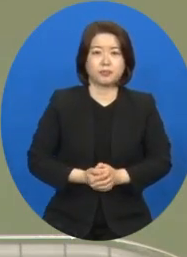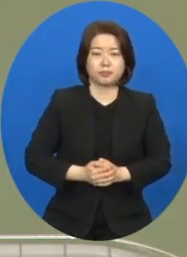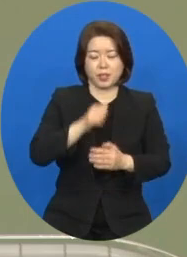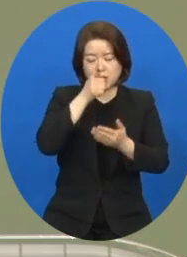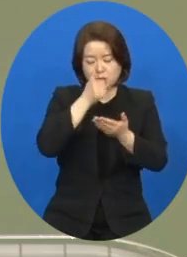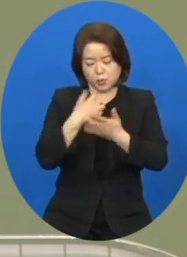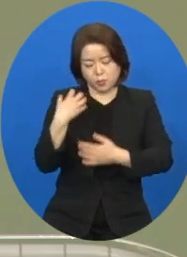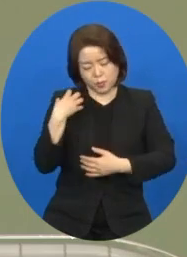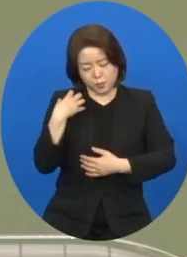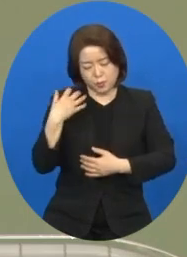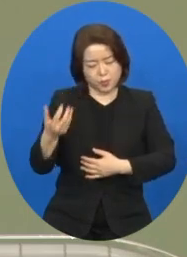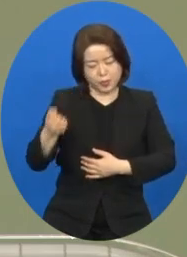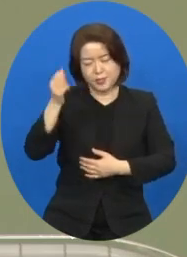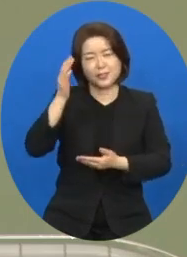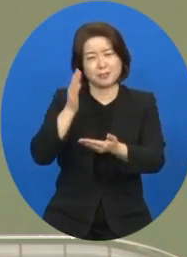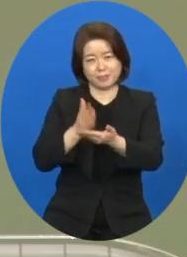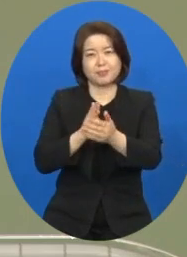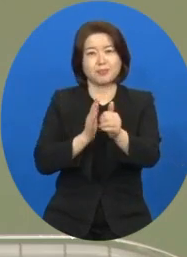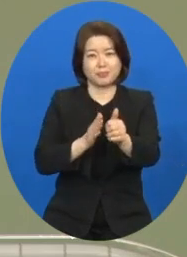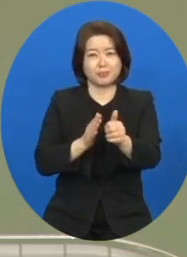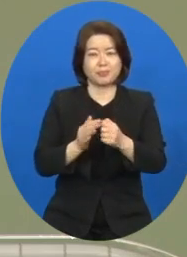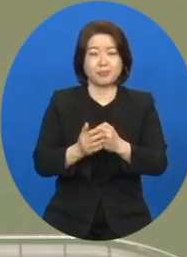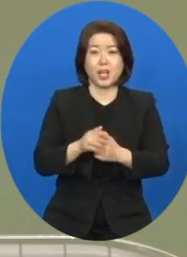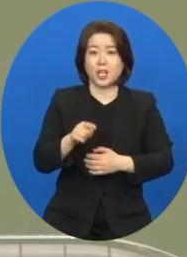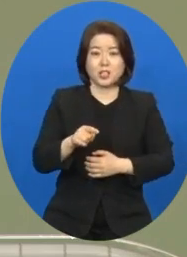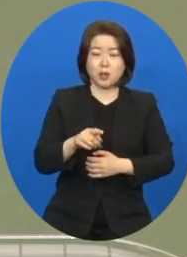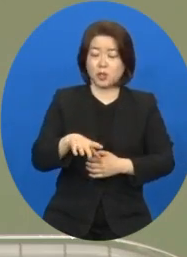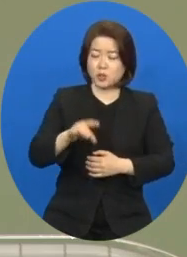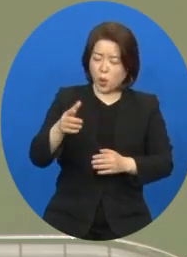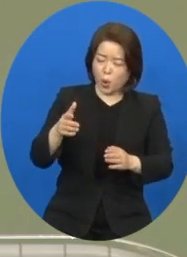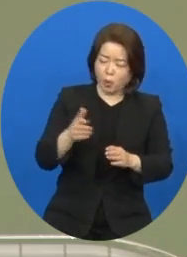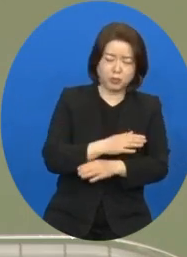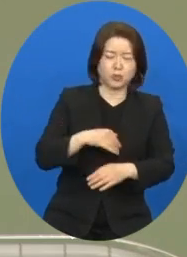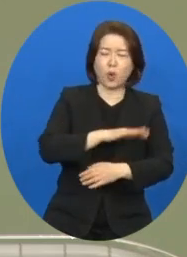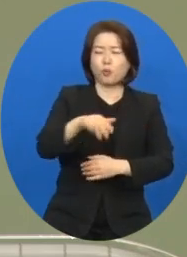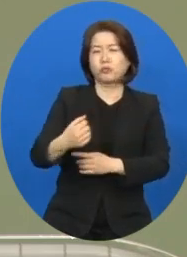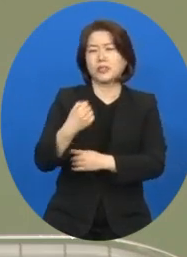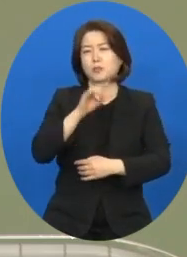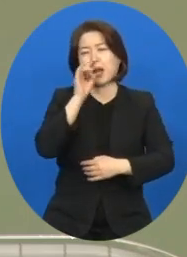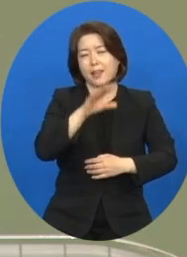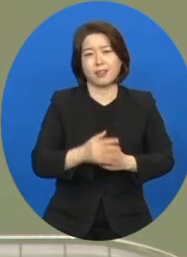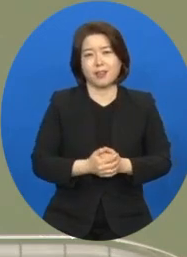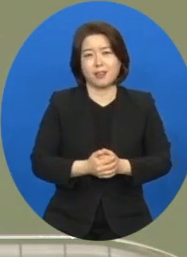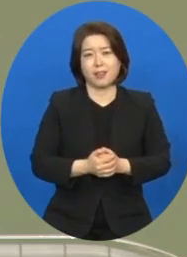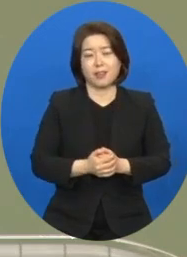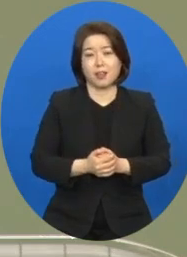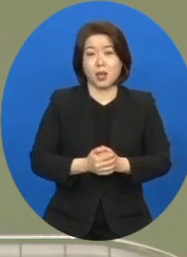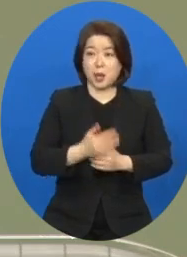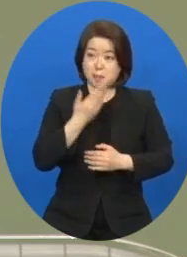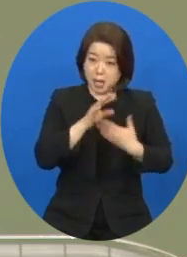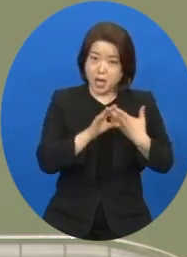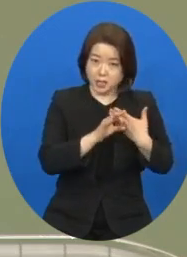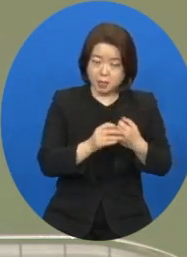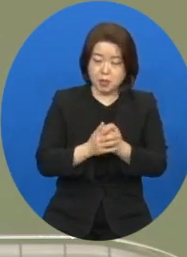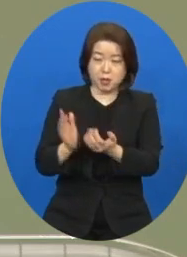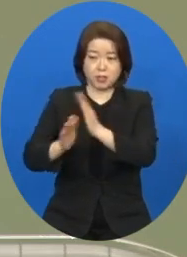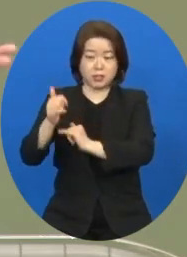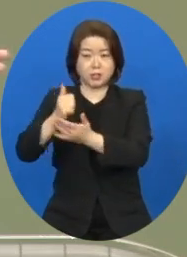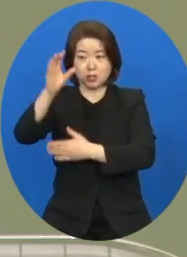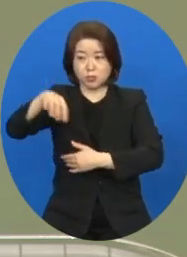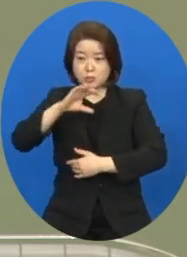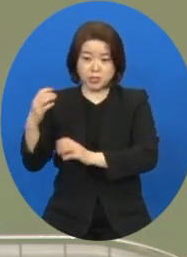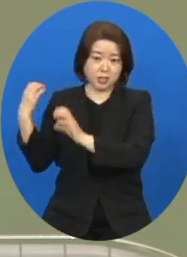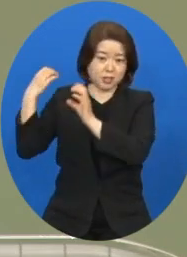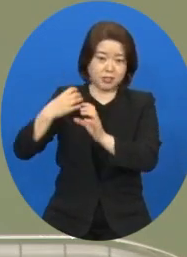죄책감을 가지지 마세요. 그건 애초에 안 되는 일이에요. 되는 일이었다면 예수님이 십자가